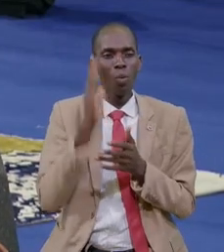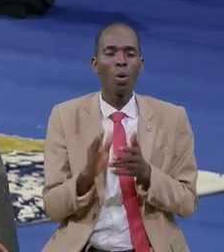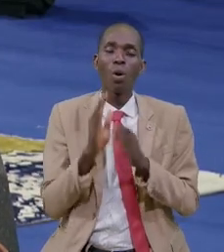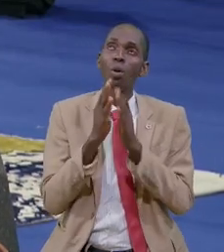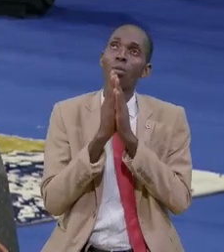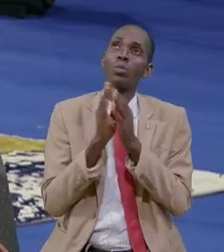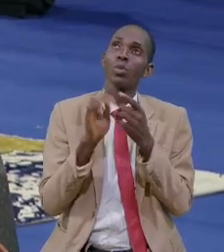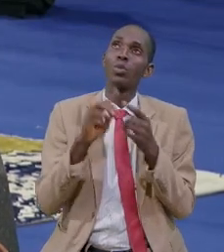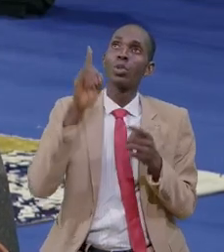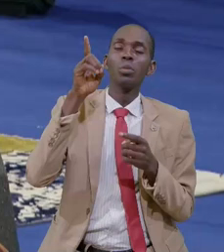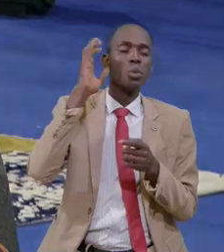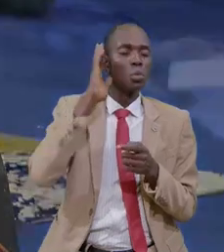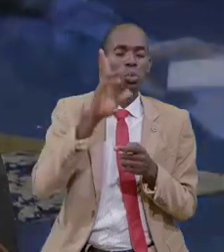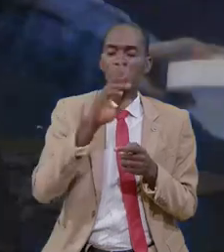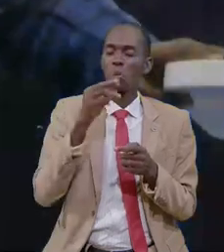rejettera pas.